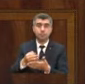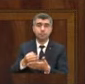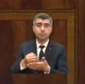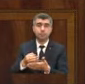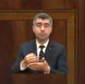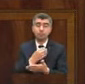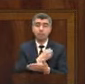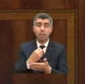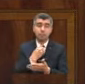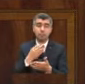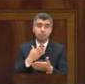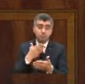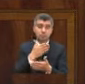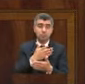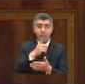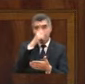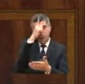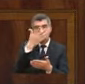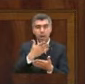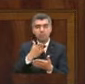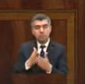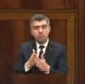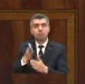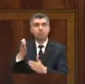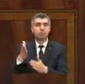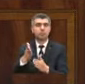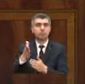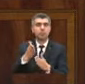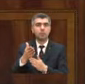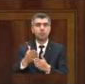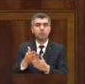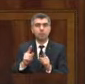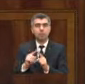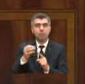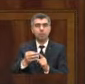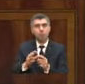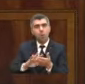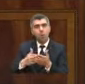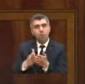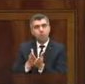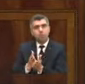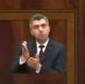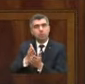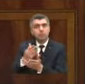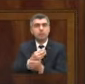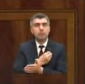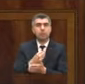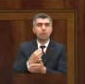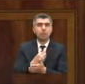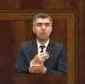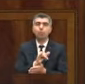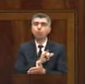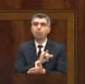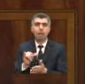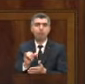دابا الأطباء؟ كيتعاقدوا مع ألمانيا، لأنه مع الأسف تم تحطيم رقم قياسي مؤلم فلم نعرف قط من